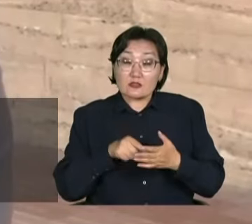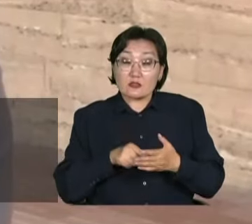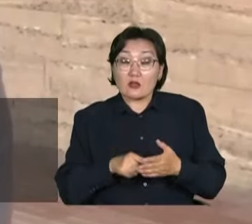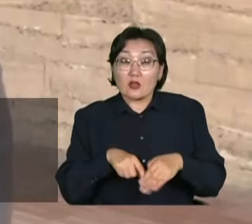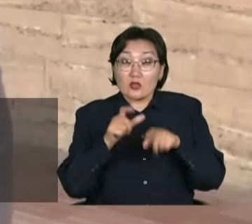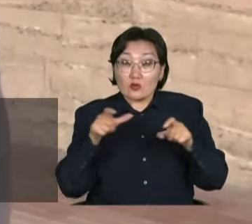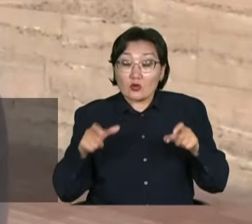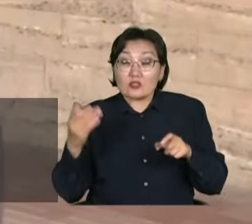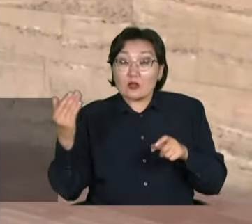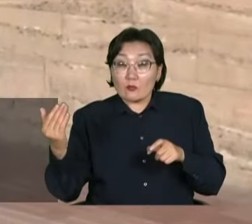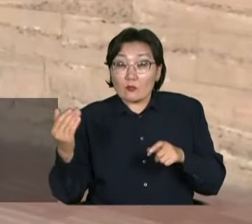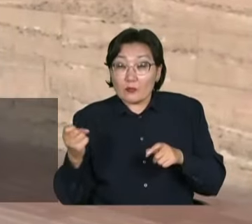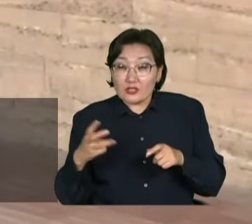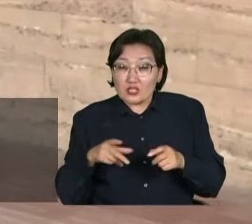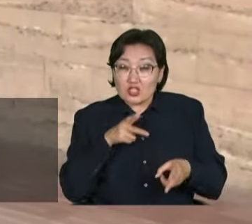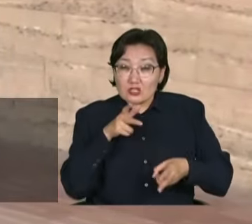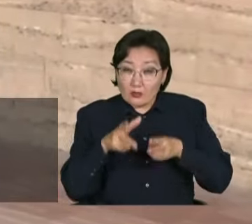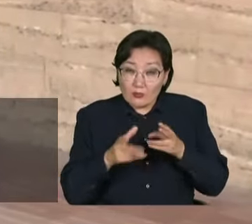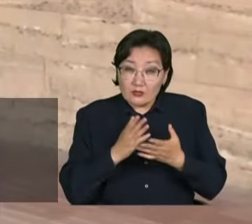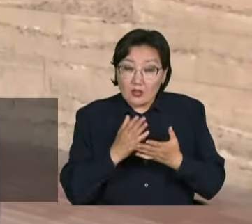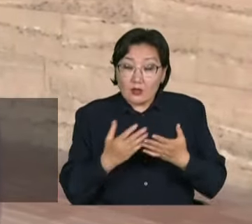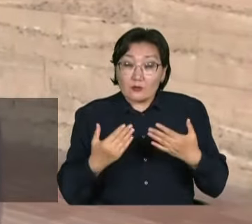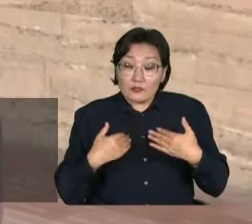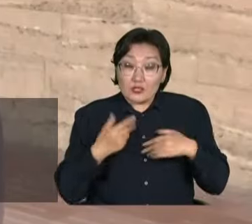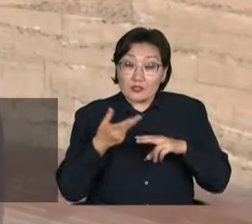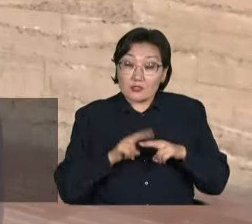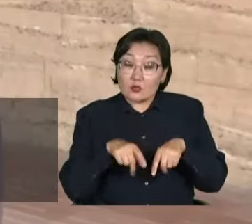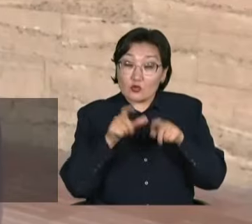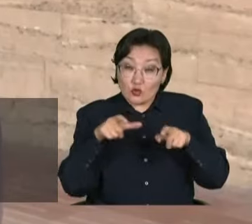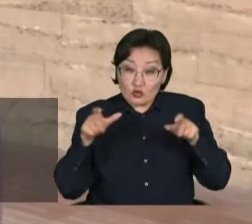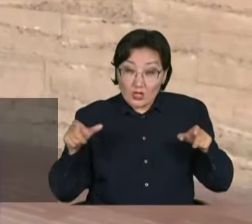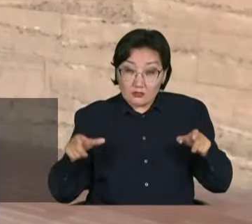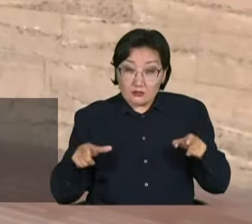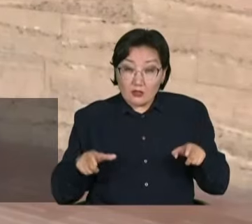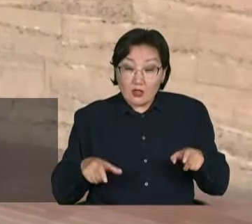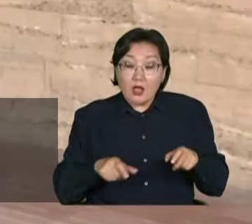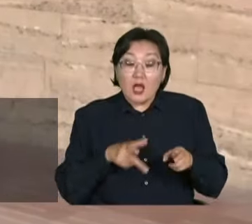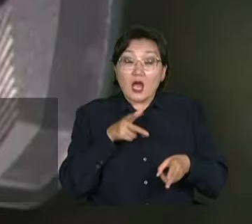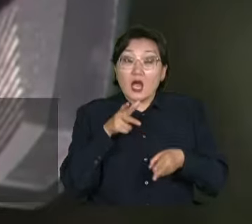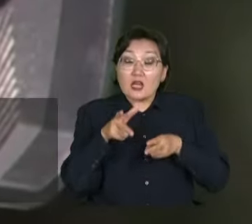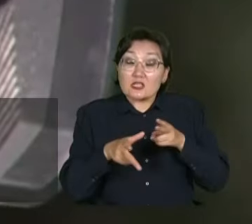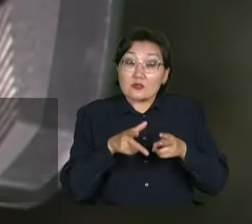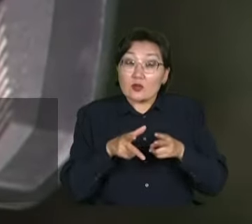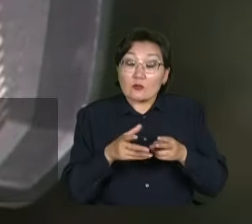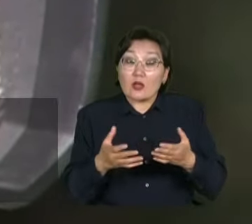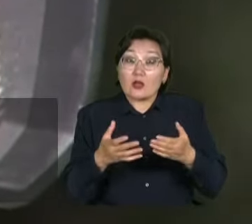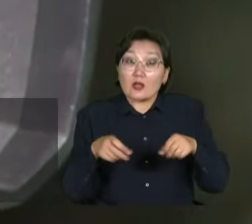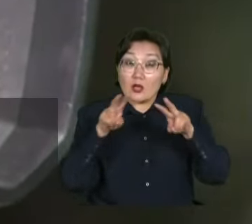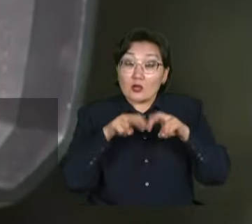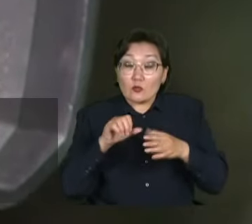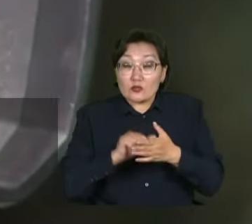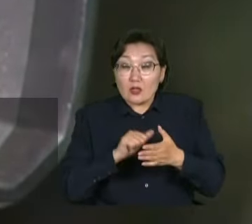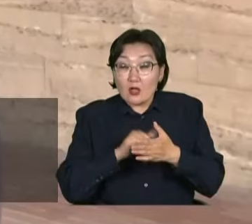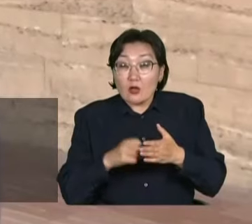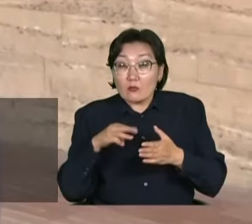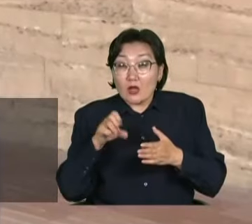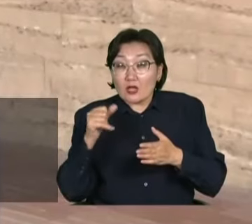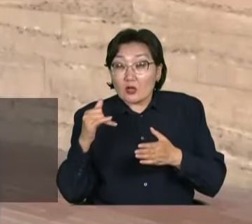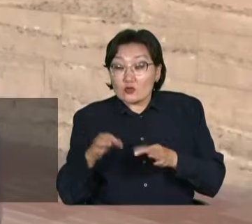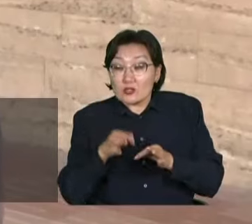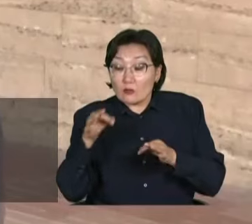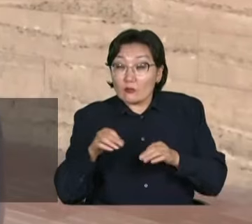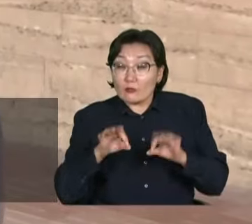тұрғындар тарапынан бірнеше арыз түсті. Біздер осы тұрғындардың арызын басшылыққа ала отырып, Маңғыстау облысының прокуратурасына,